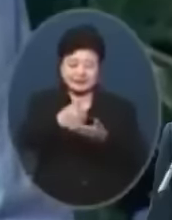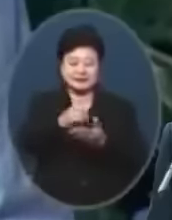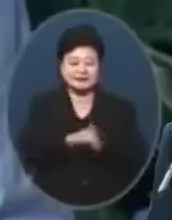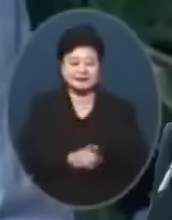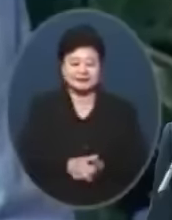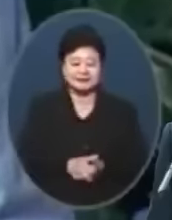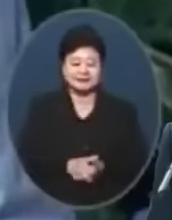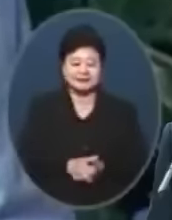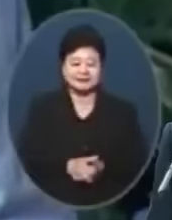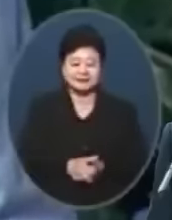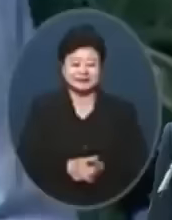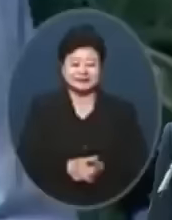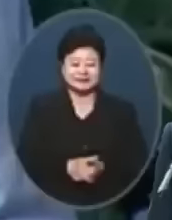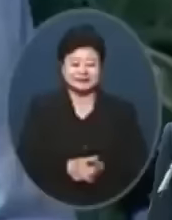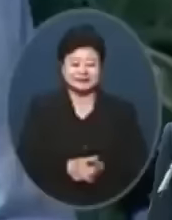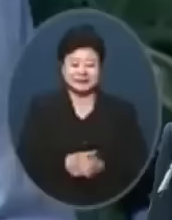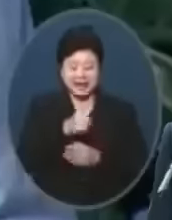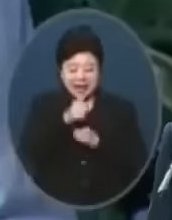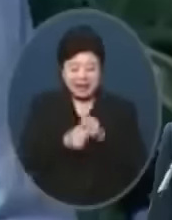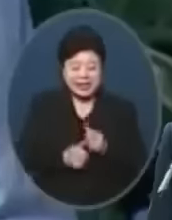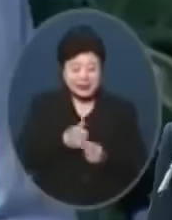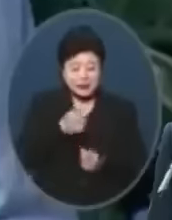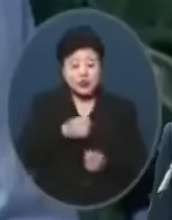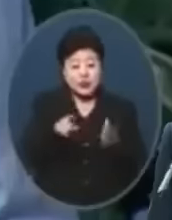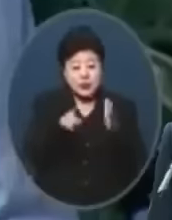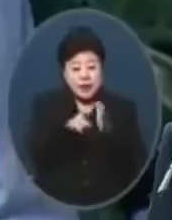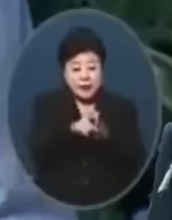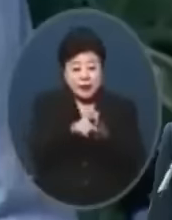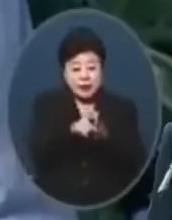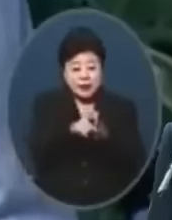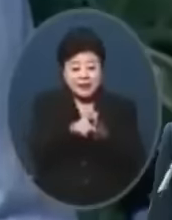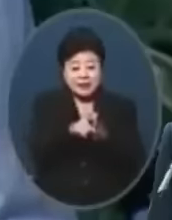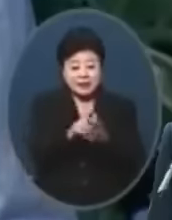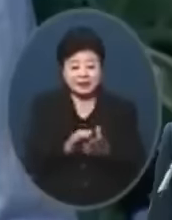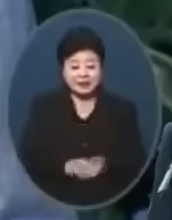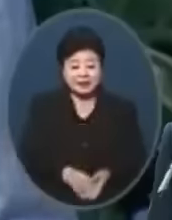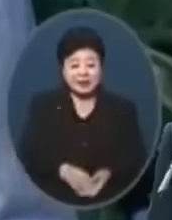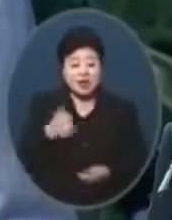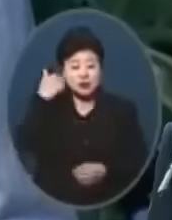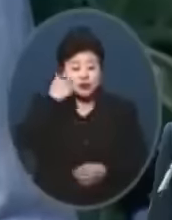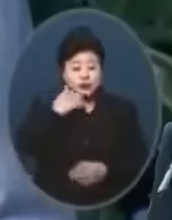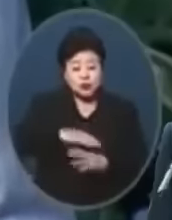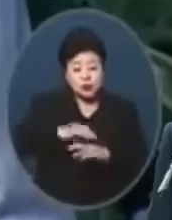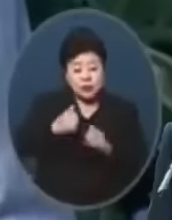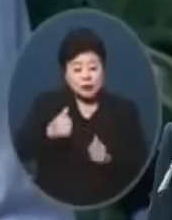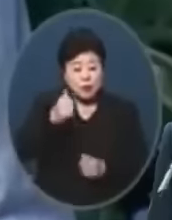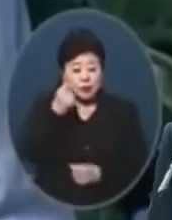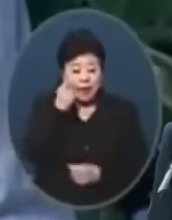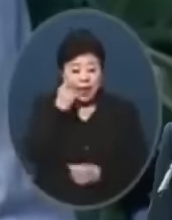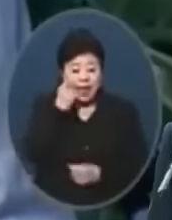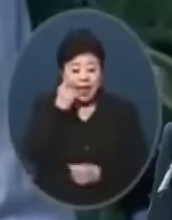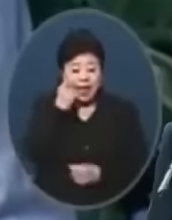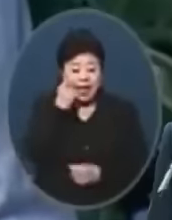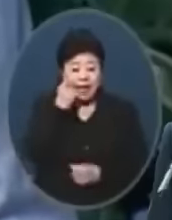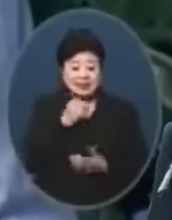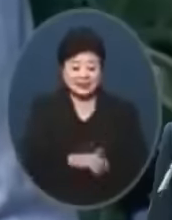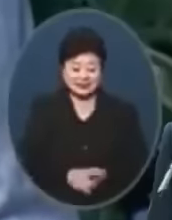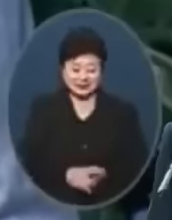하나님이기 때문에 하나님이 우리를 위하시면 아무도 우리를 대적할 수 없습니다.